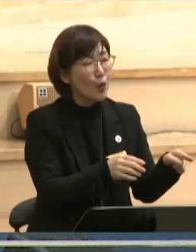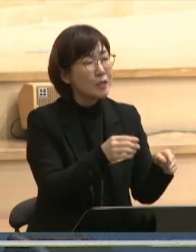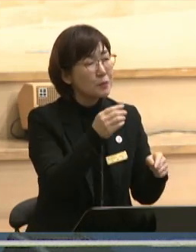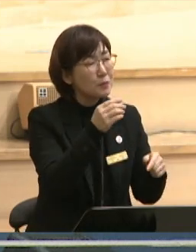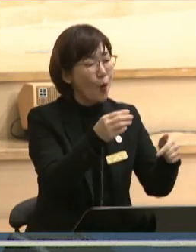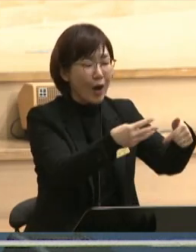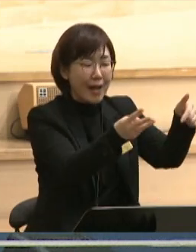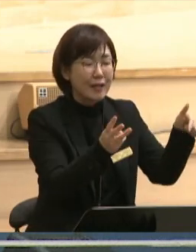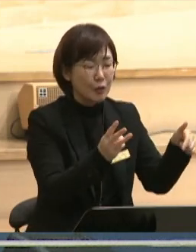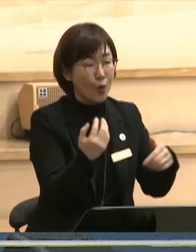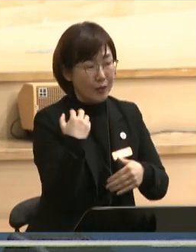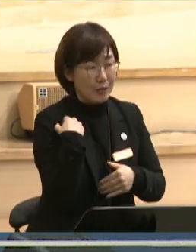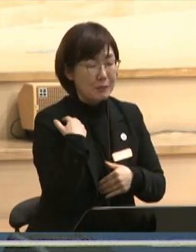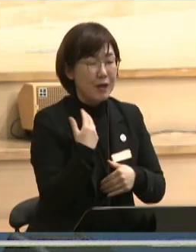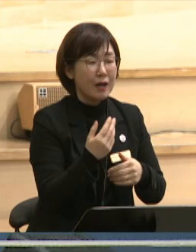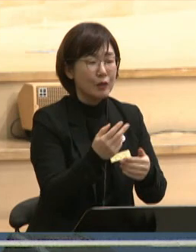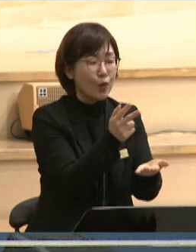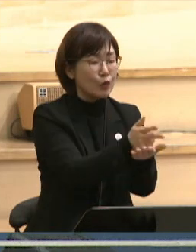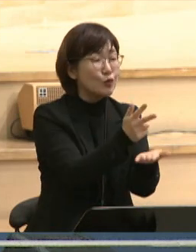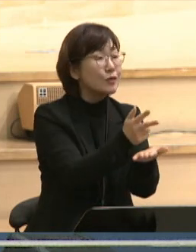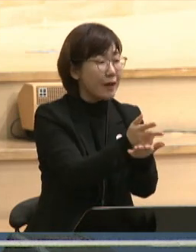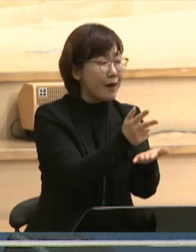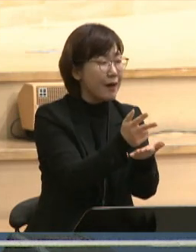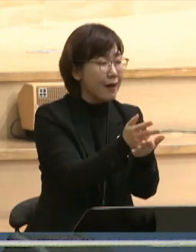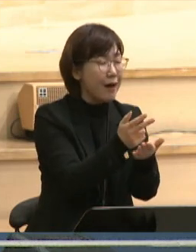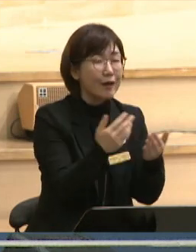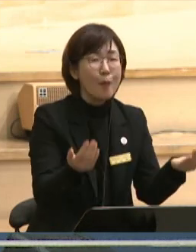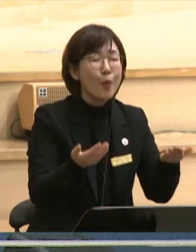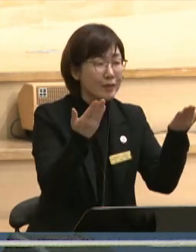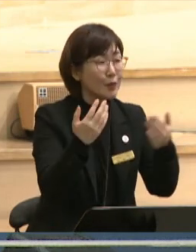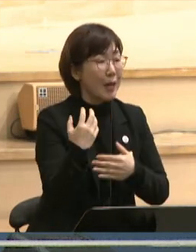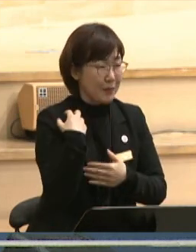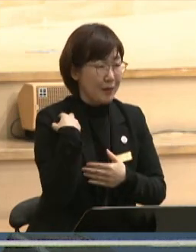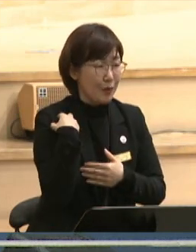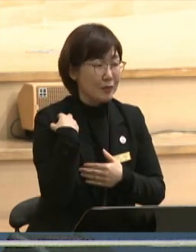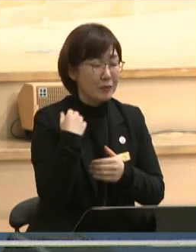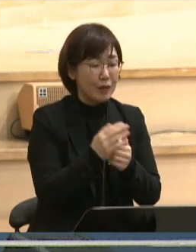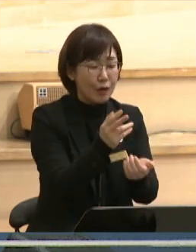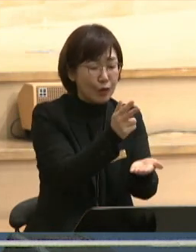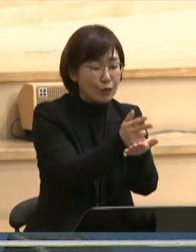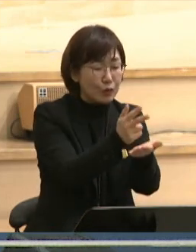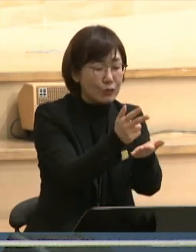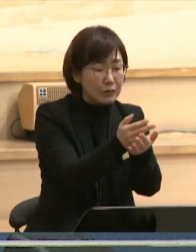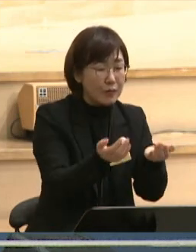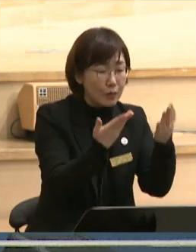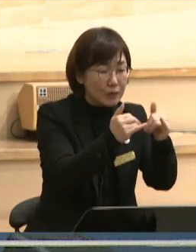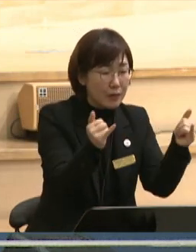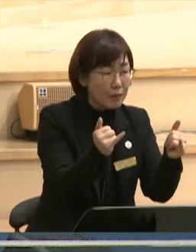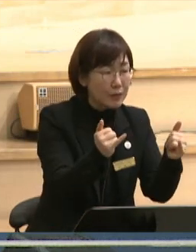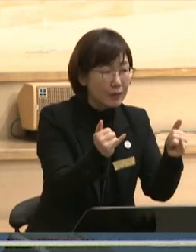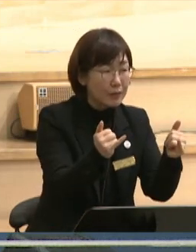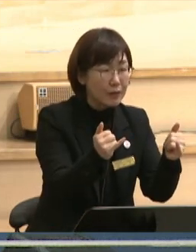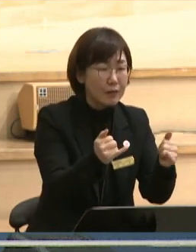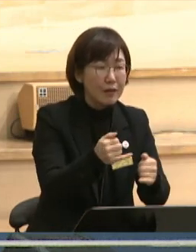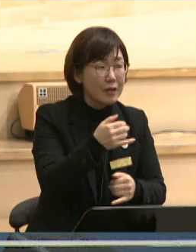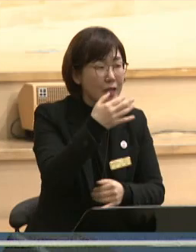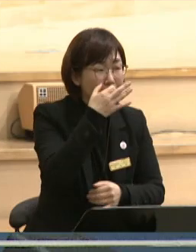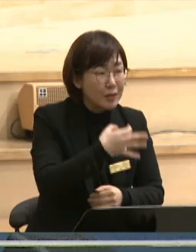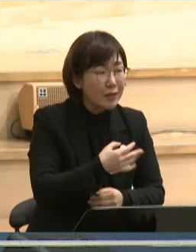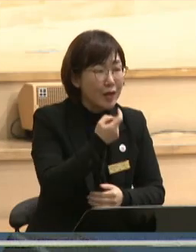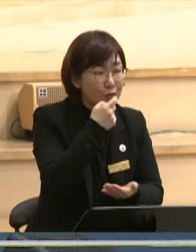갈릴리도 하지만 주차부를 담당하시는데 차량부를 담당하시는데 여러분이 주차 봉사하시는 분들이 힘들까요 안